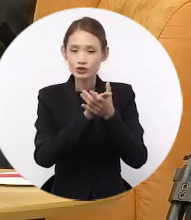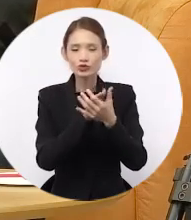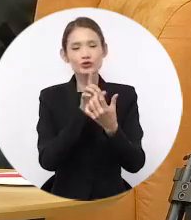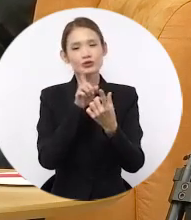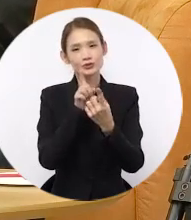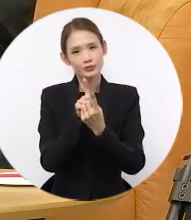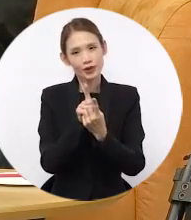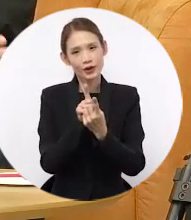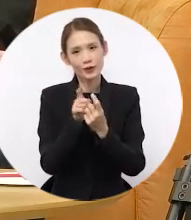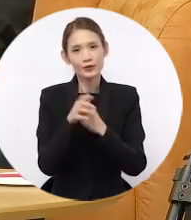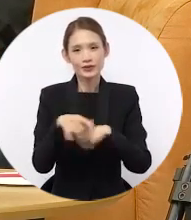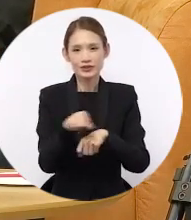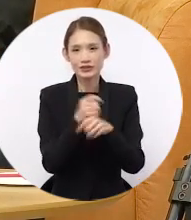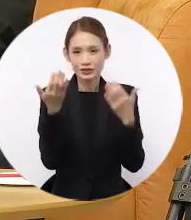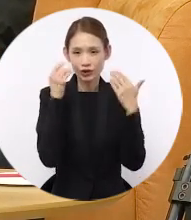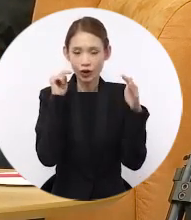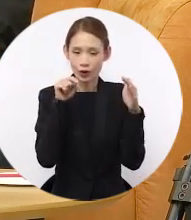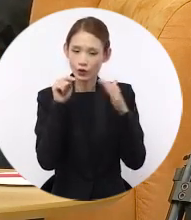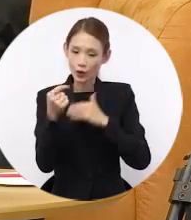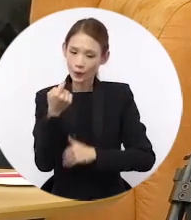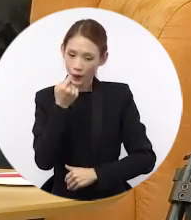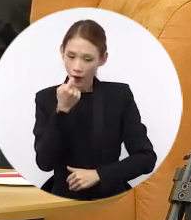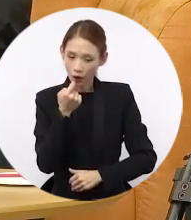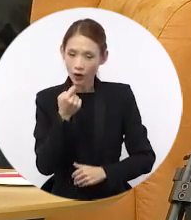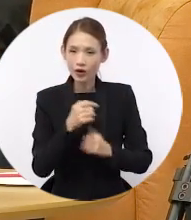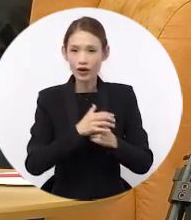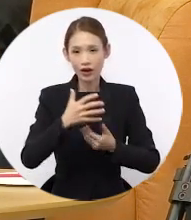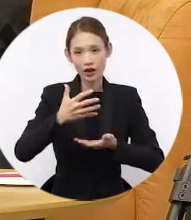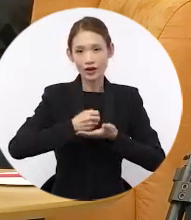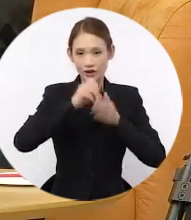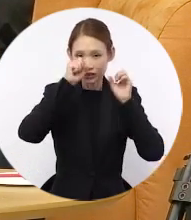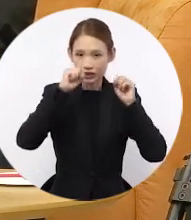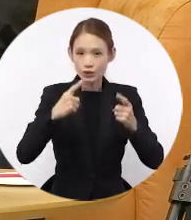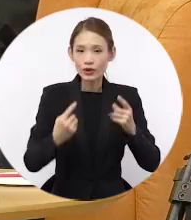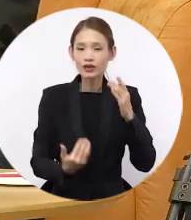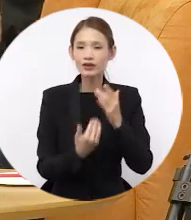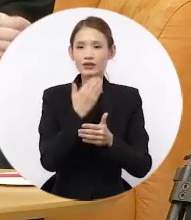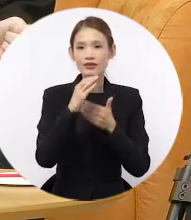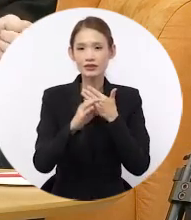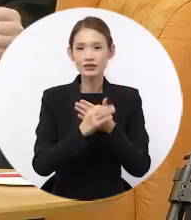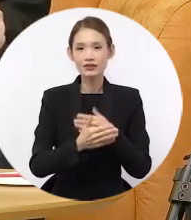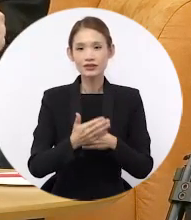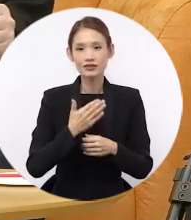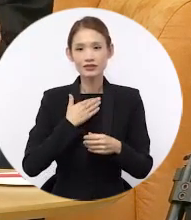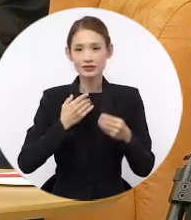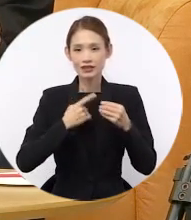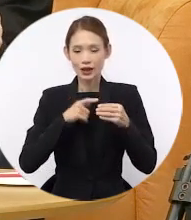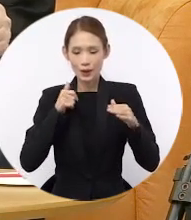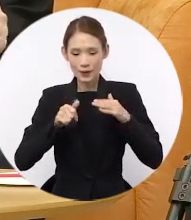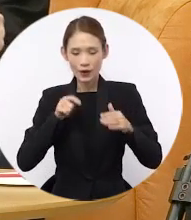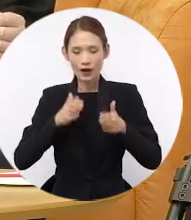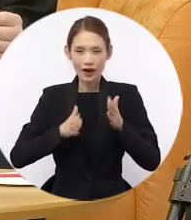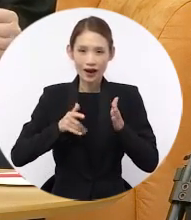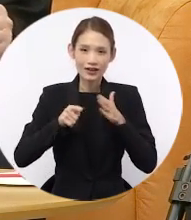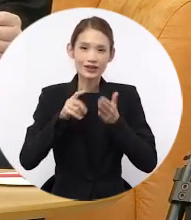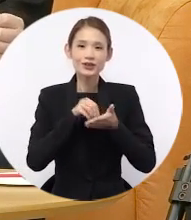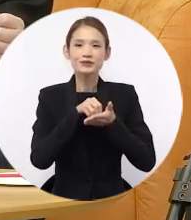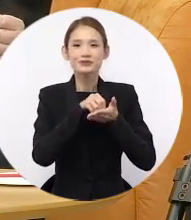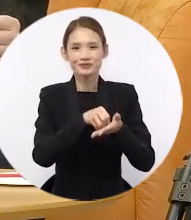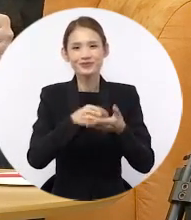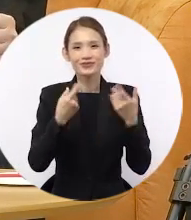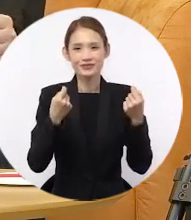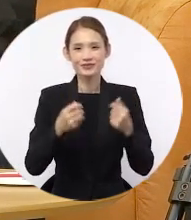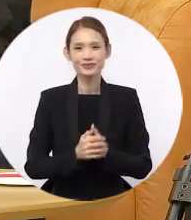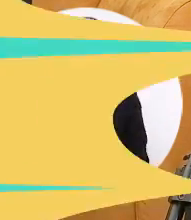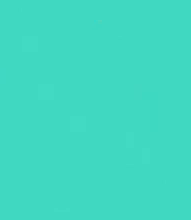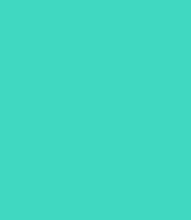친구들도 사귀고 거기 특수학교에 가서만 배울 수 있는 것들을 얻고 돌아올 기회가 생긴다면 제가 제일 먼저 재빠르게 한번 신청을 해볼